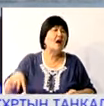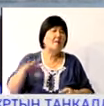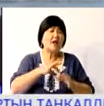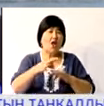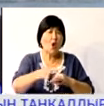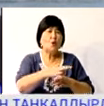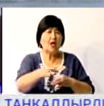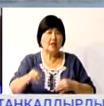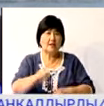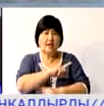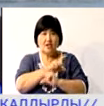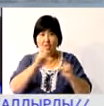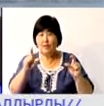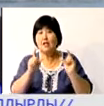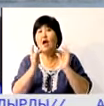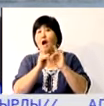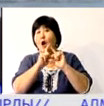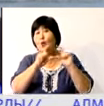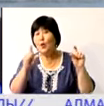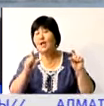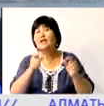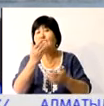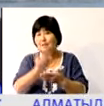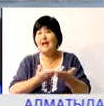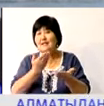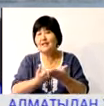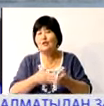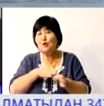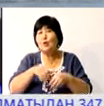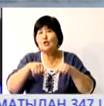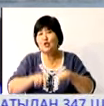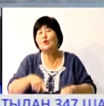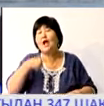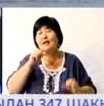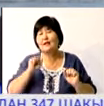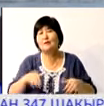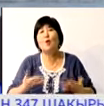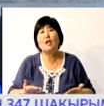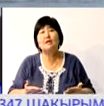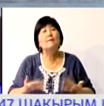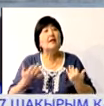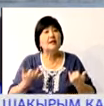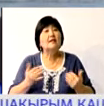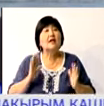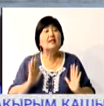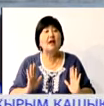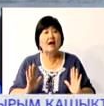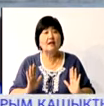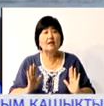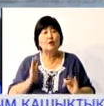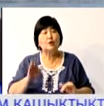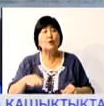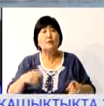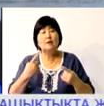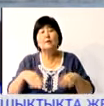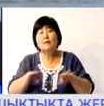аудандарда емханалар мен ауруханалардың мәселесін толығымен шештік деп айта алатын боламыз. Тек қана ендігі жылға сонымен